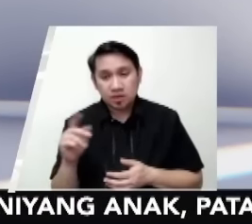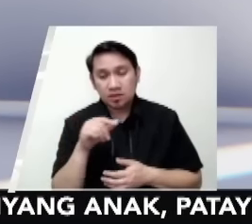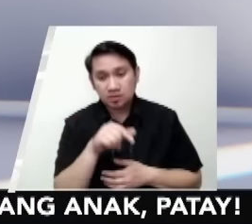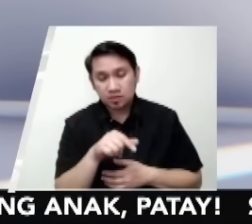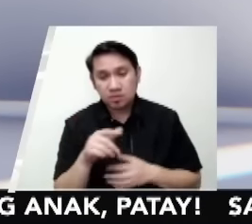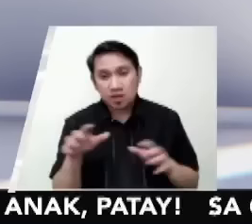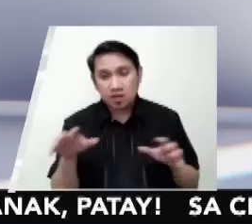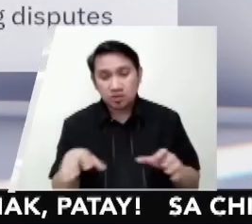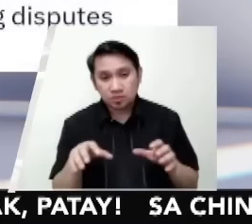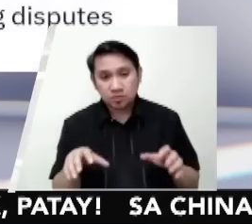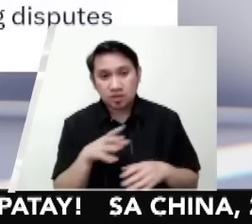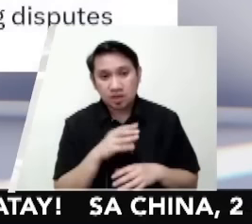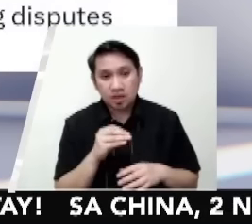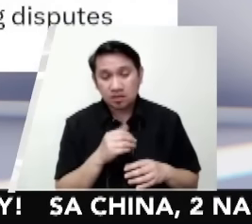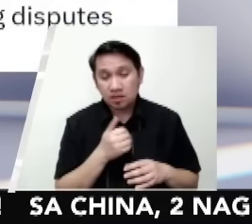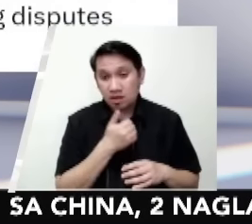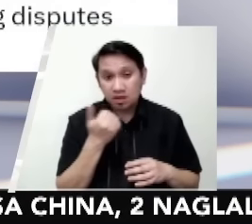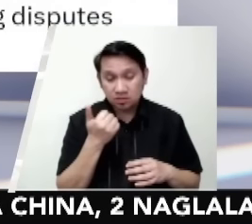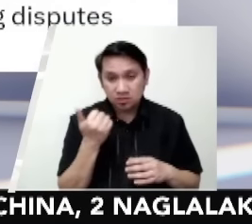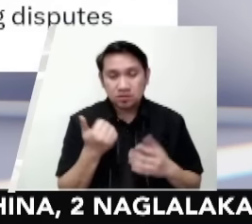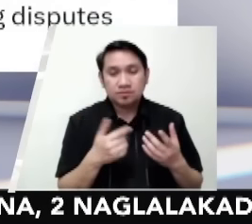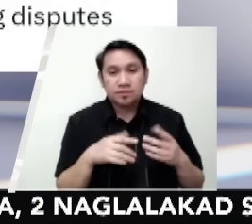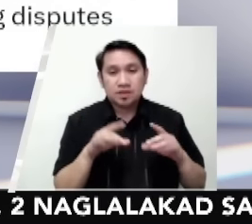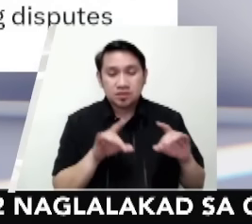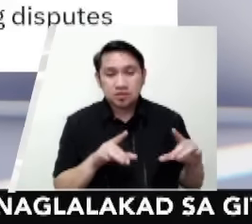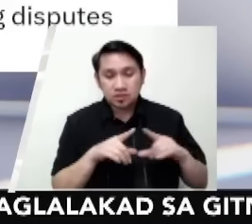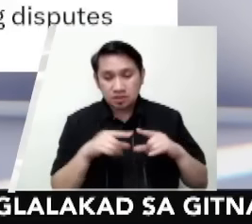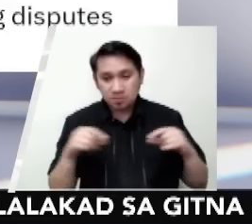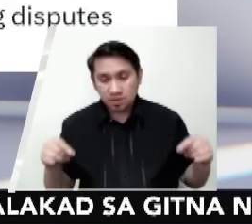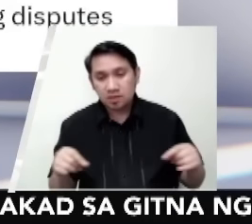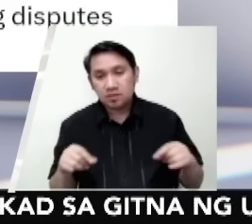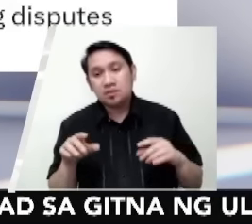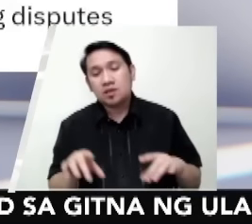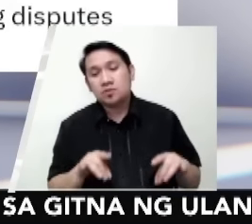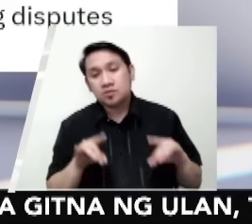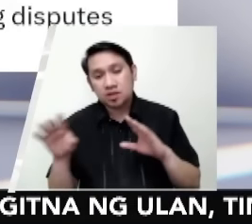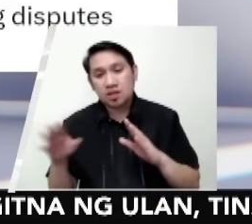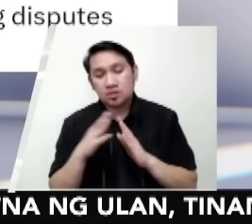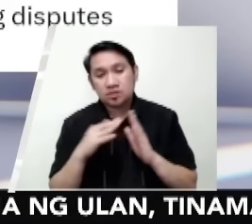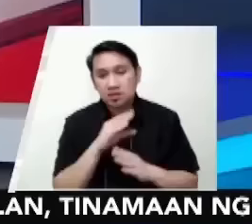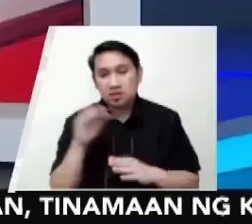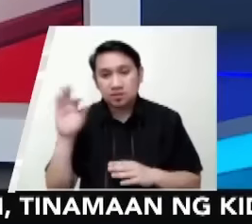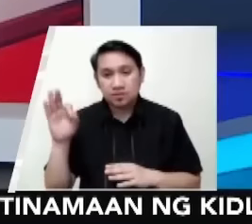ang pagkabahala ang mga embahada ng Japan, Australia, EU, New Zealand at France.